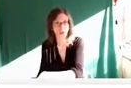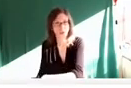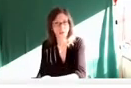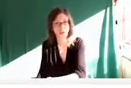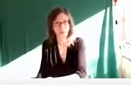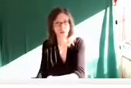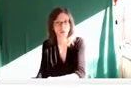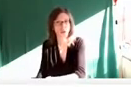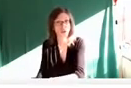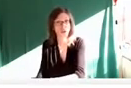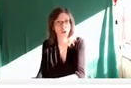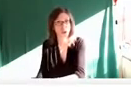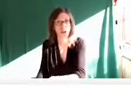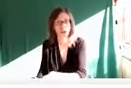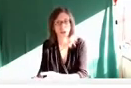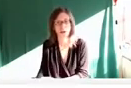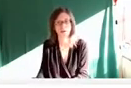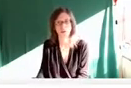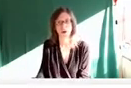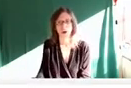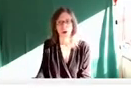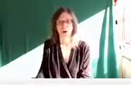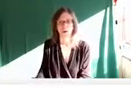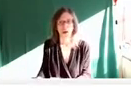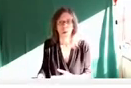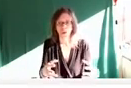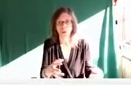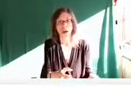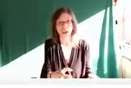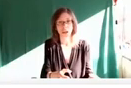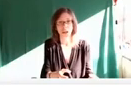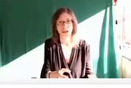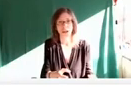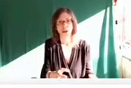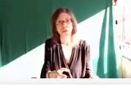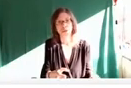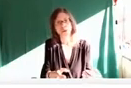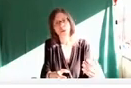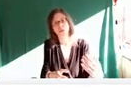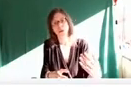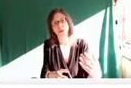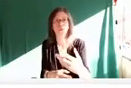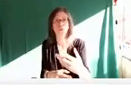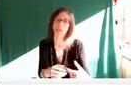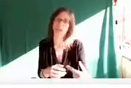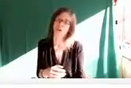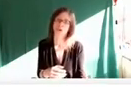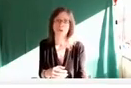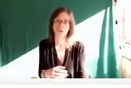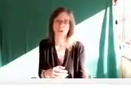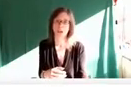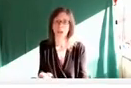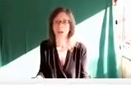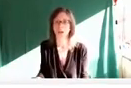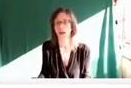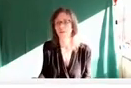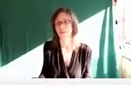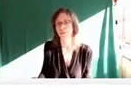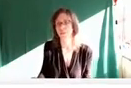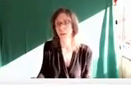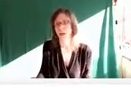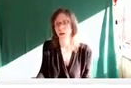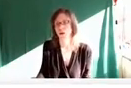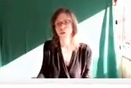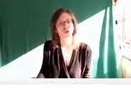publication de résultats d'analyse, dans le fond, mais au départ. Et donc, ça va être un peu plus gênant de changer ses hypothèses rendues à la